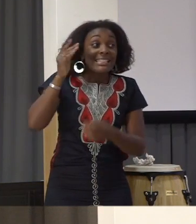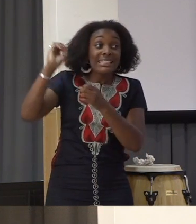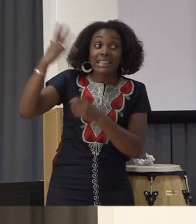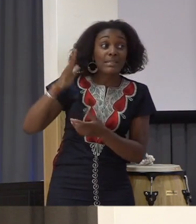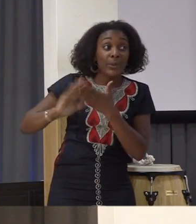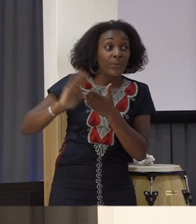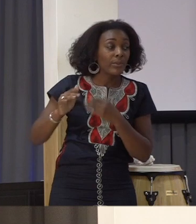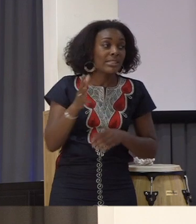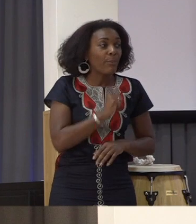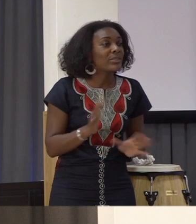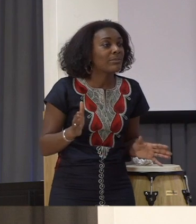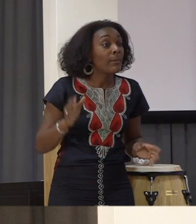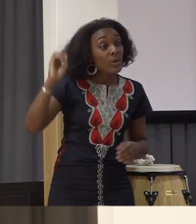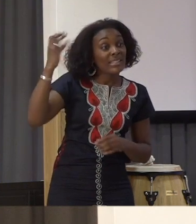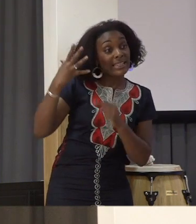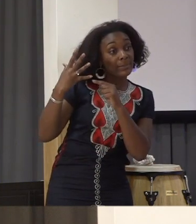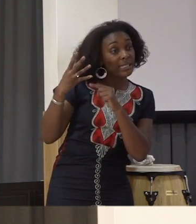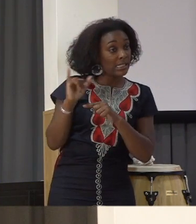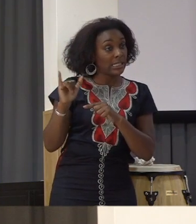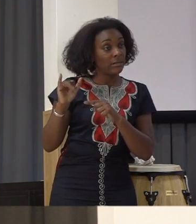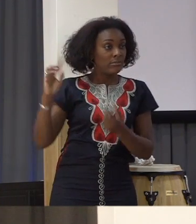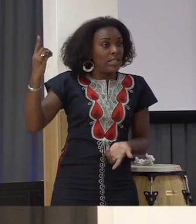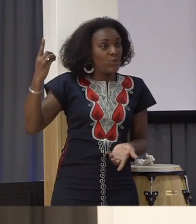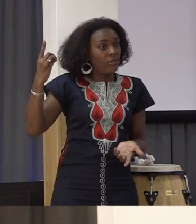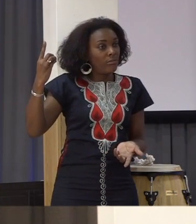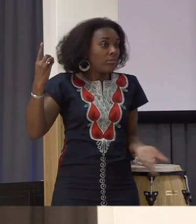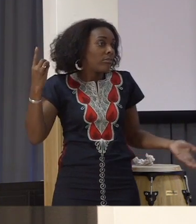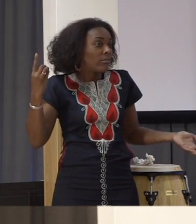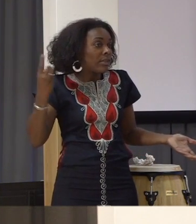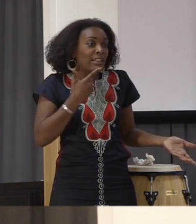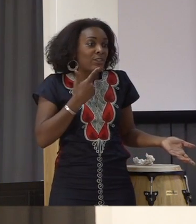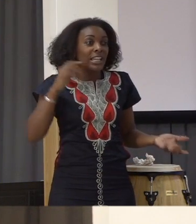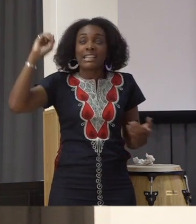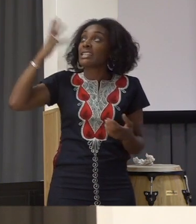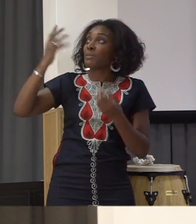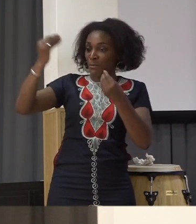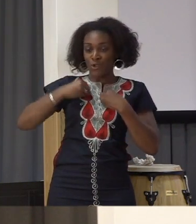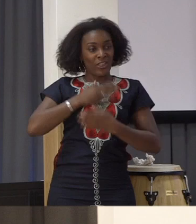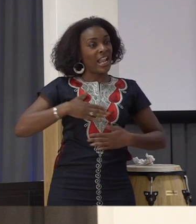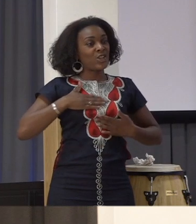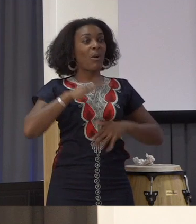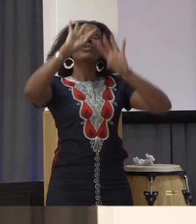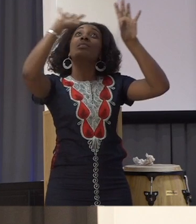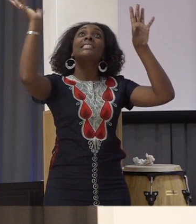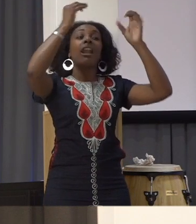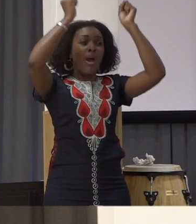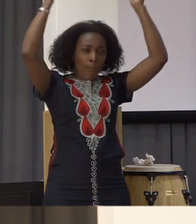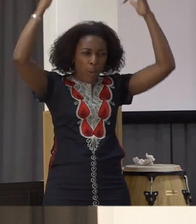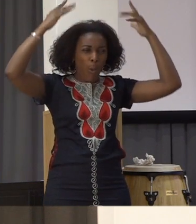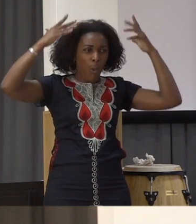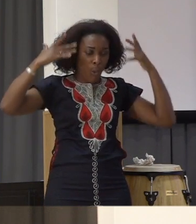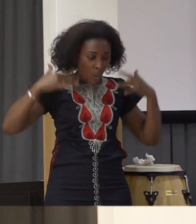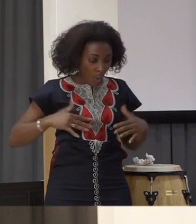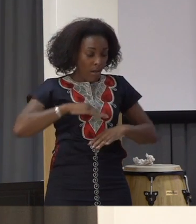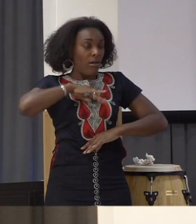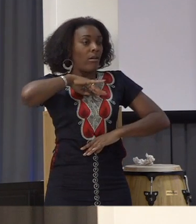Saint-Esprit est Dieu. Et quand le Saint-Esprit te donne la joie du ciel, cela te rend